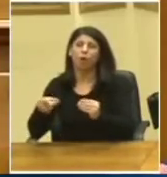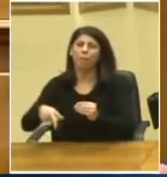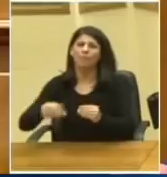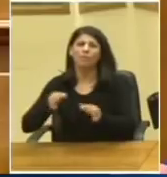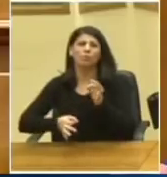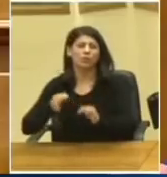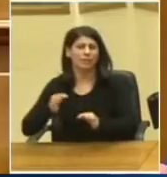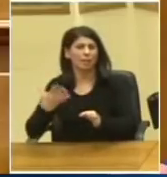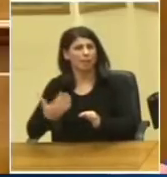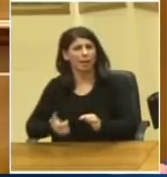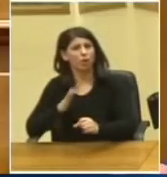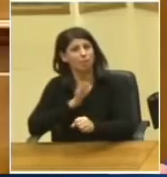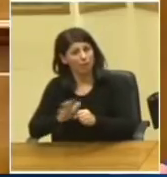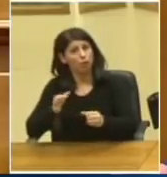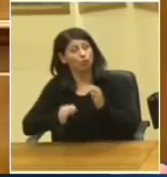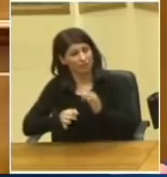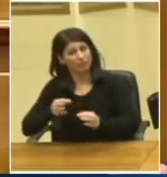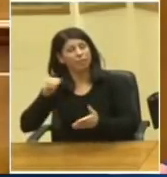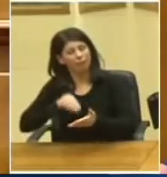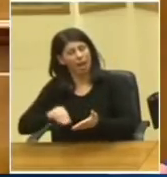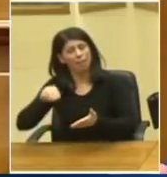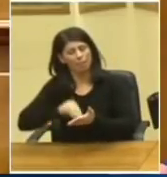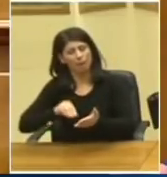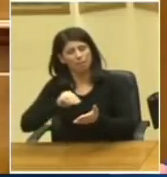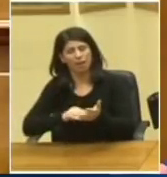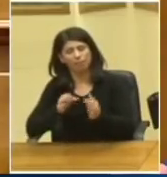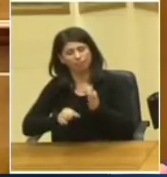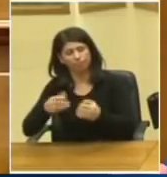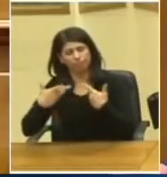έχουν επαρκώς συζητηθεί ξανά και ξανά,